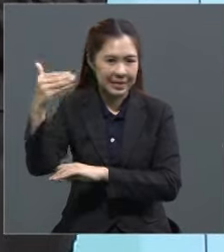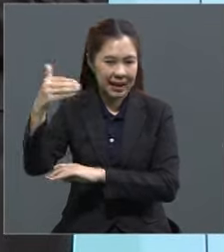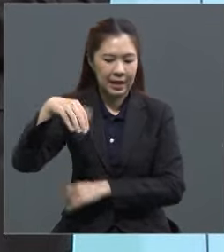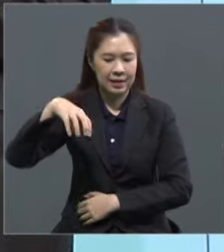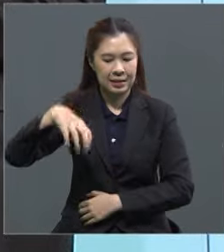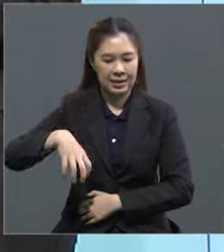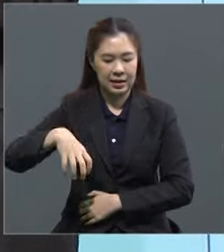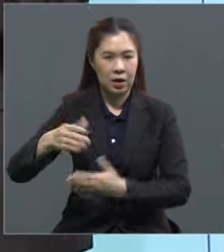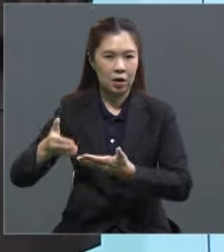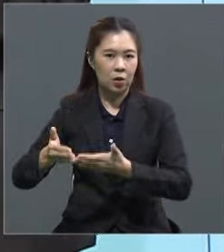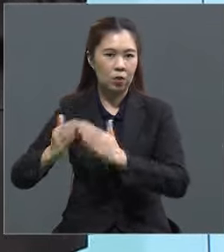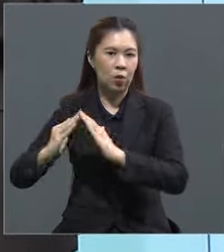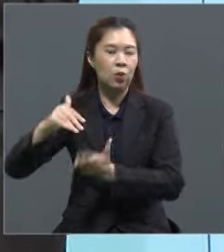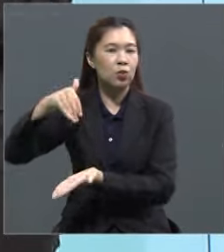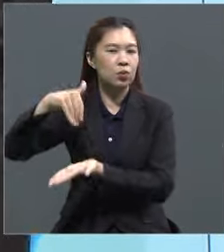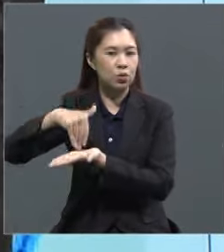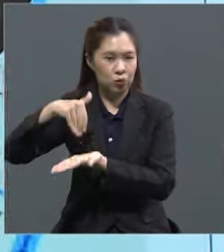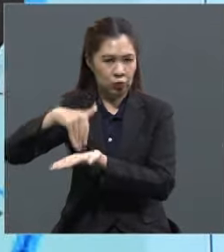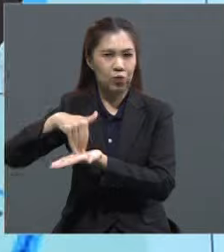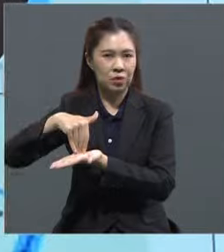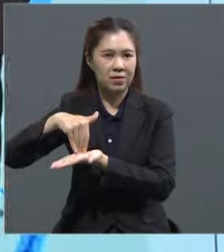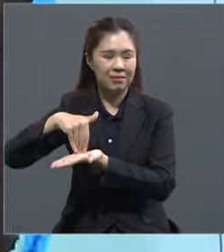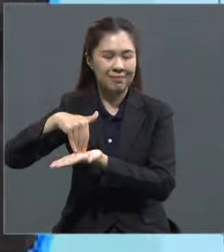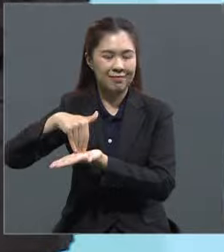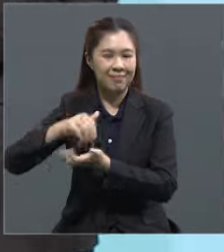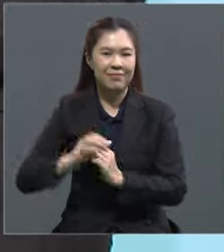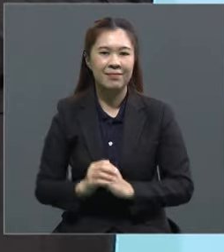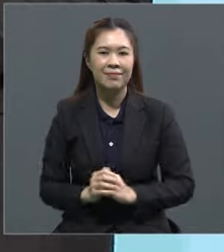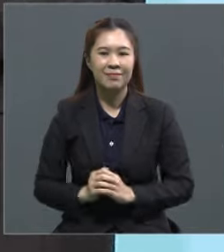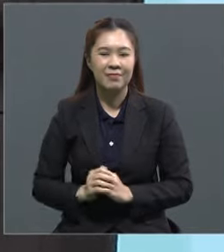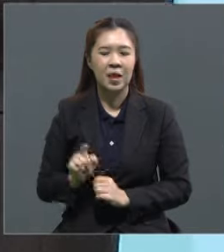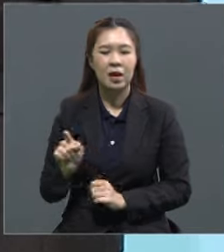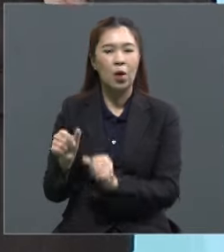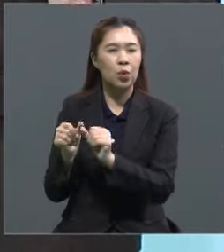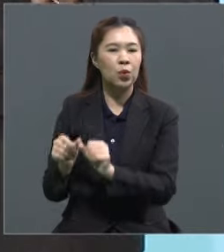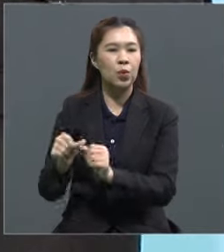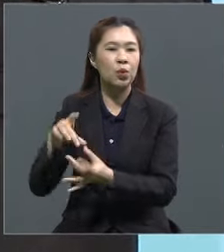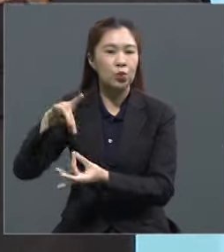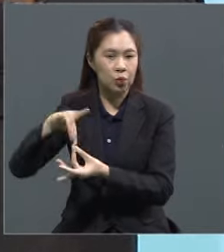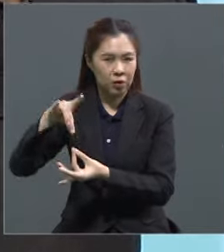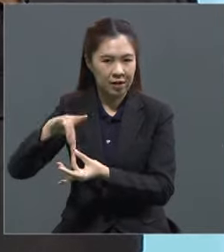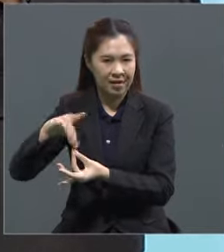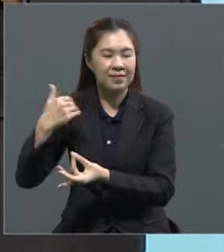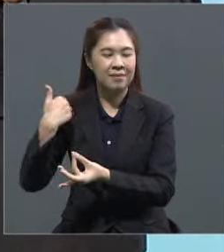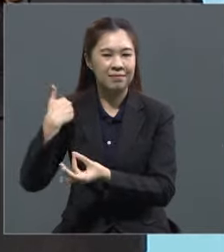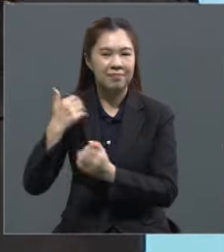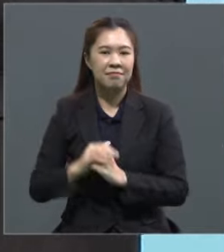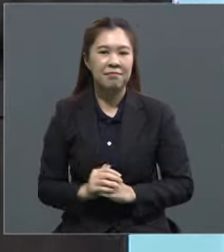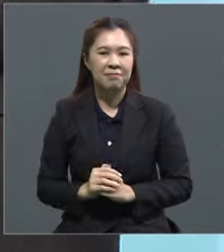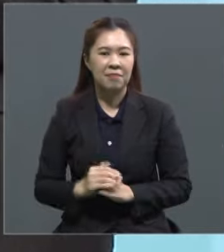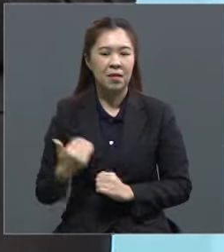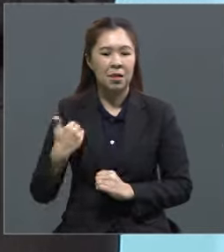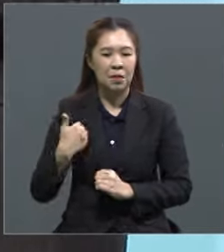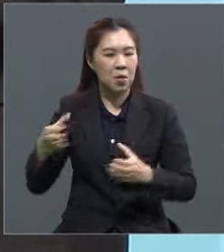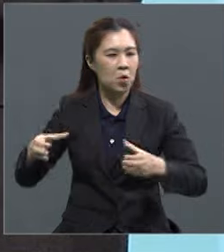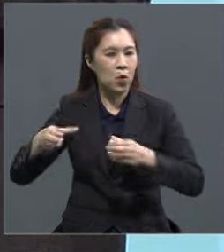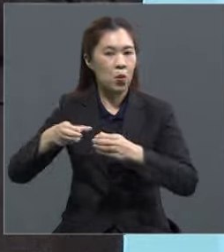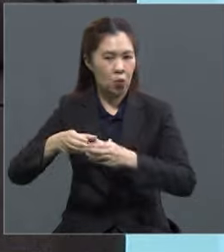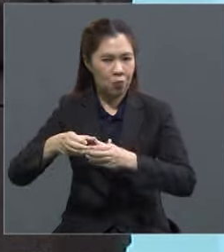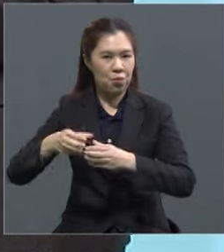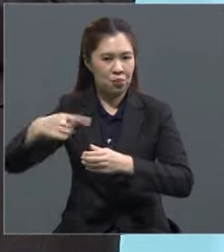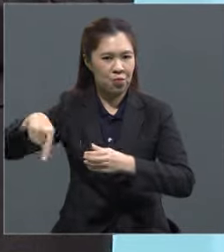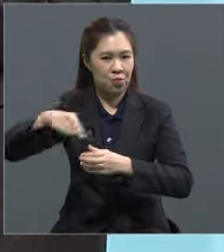ศูนย์อำนวยการศูนย์อำนวยการน้ำส่วนหน้าอยู่ที่สุโขทัยก็มีทุกภาคส่วนที่จะระดมสรพกำลังลง